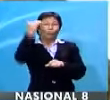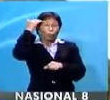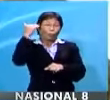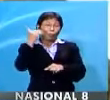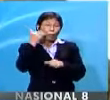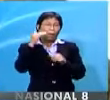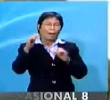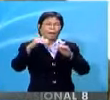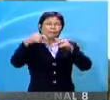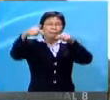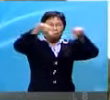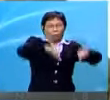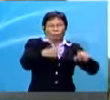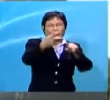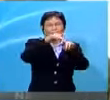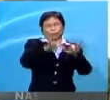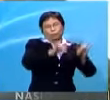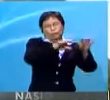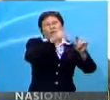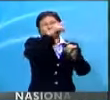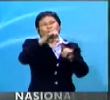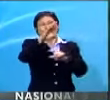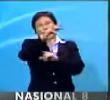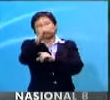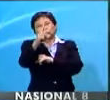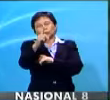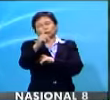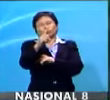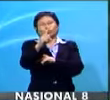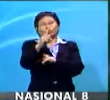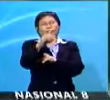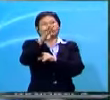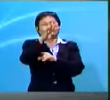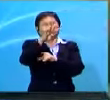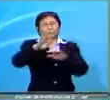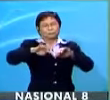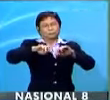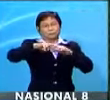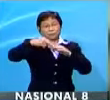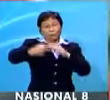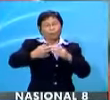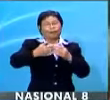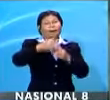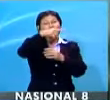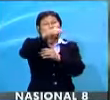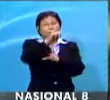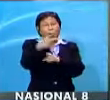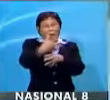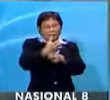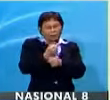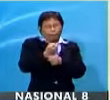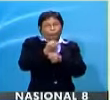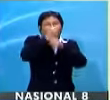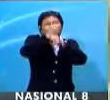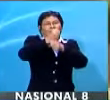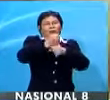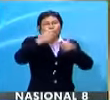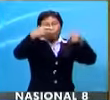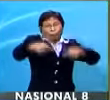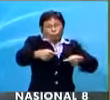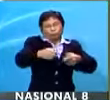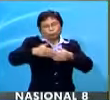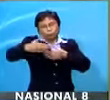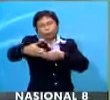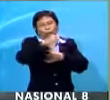Pada perlawanan pertama dengan 191 berbalas 245 jatuhan PIN namun Park beroleh kemenangan Pada perlawanan seterusnya dengan